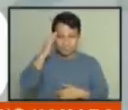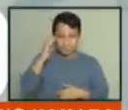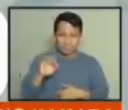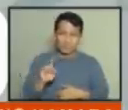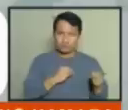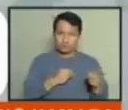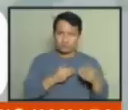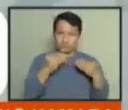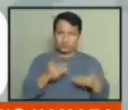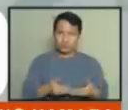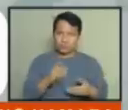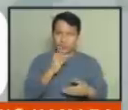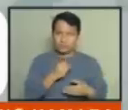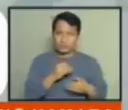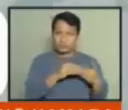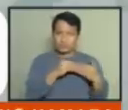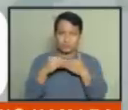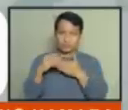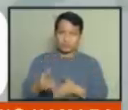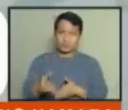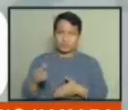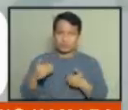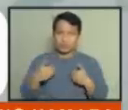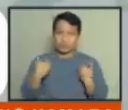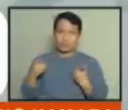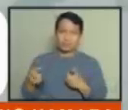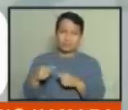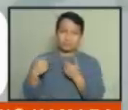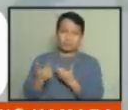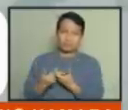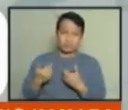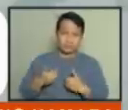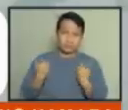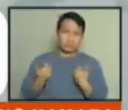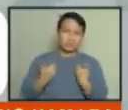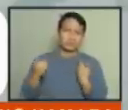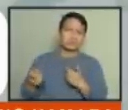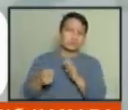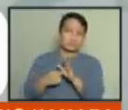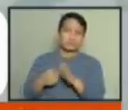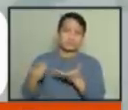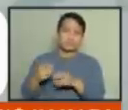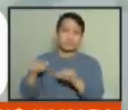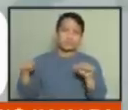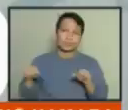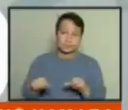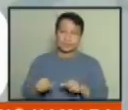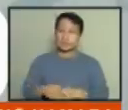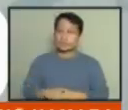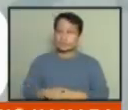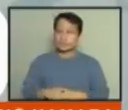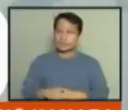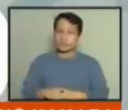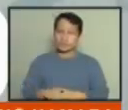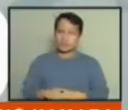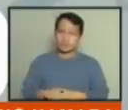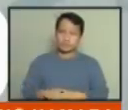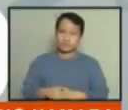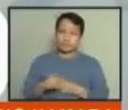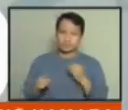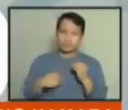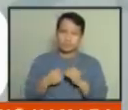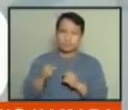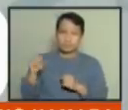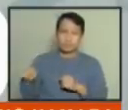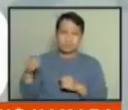kung sino po yung pinaka-leader po nung sinasabi ng mga kabataan na yan, doos kung saan mang area po. Ma'am, it's yes, about po, time sir. Na